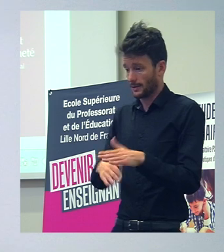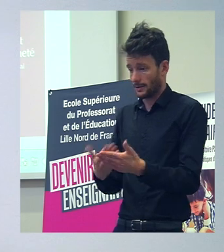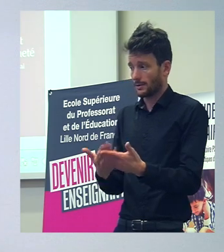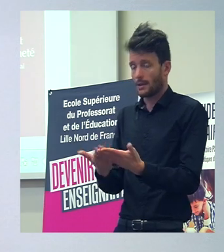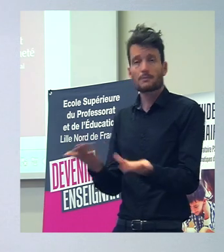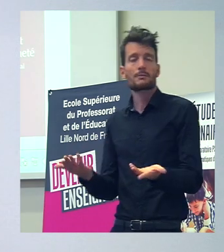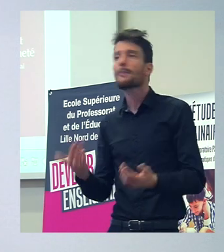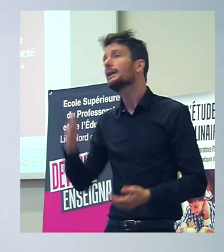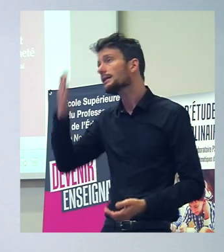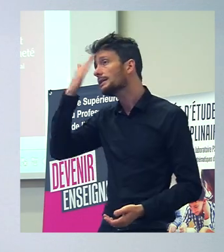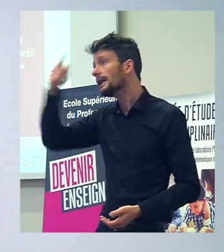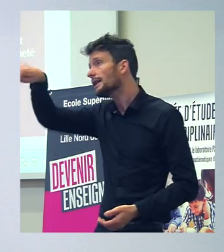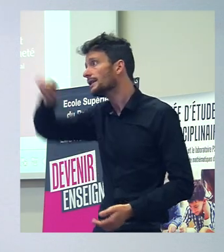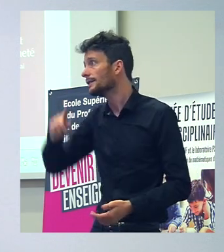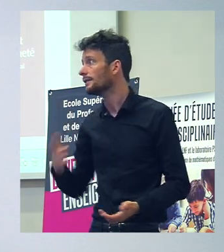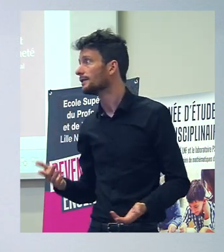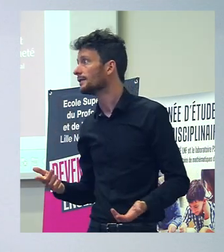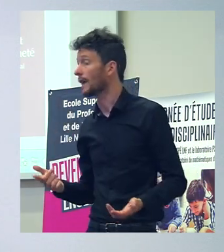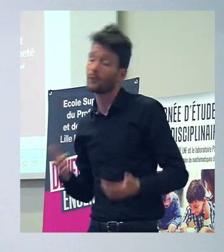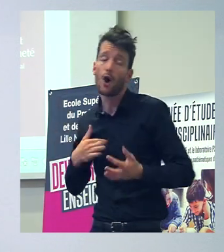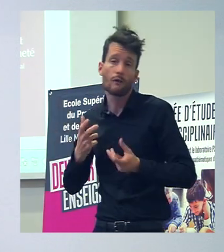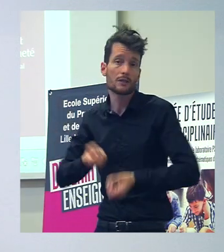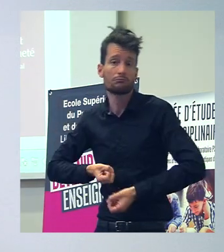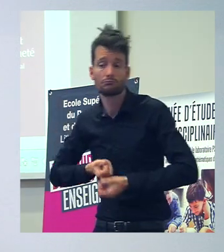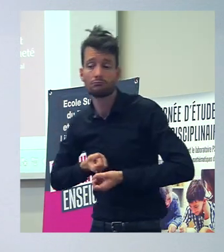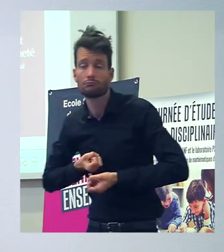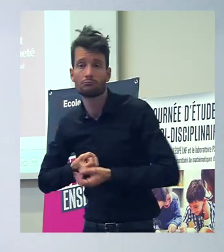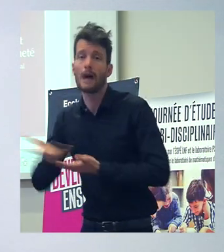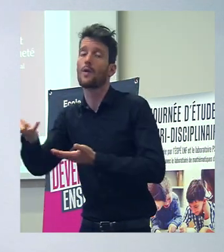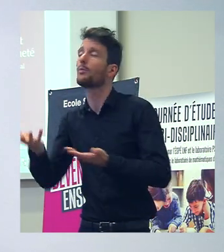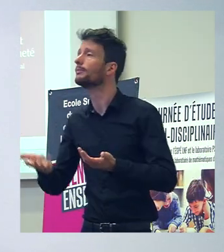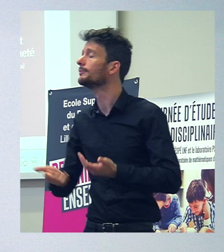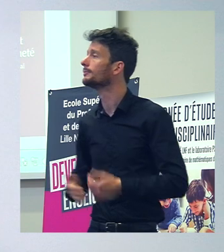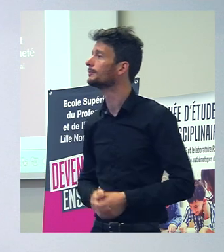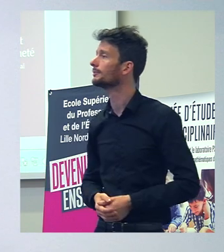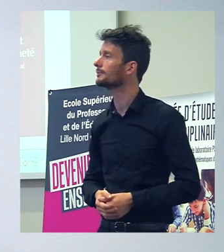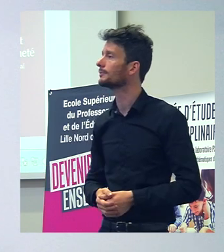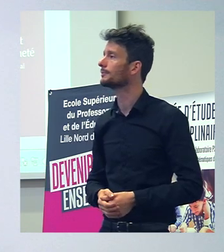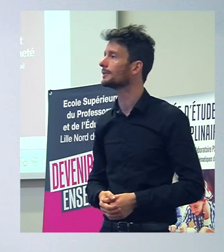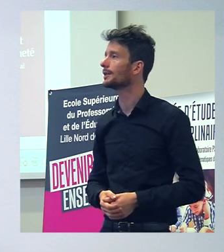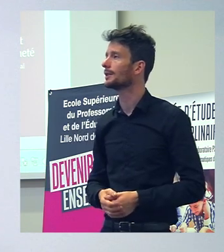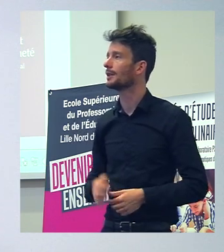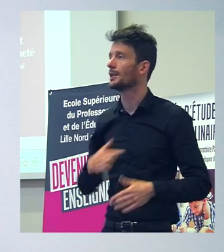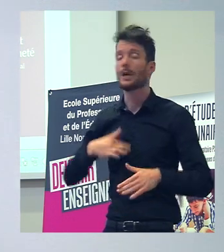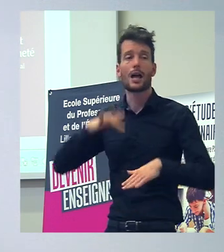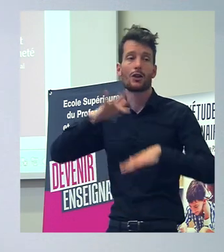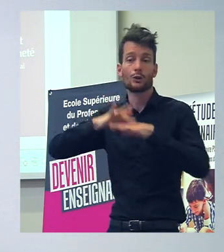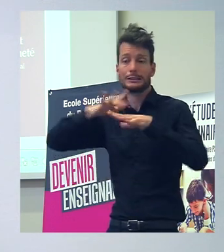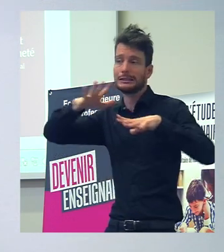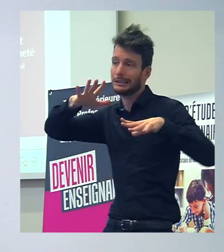comme moi en tout cas je veux le souligner ici, que j'ai été d'un schématisme crasse.